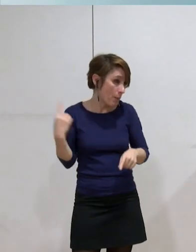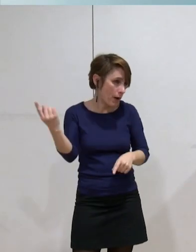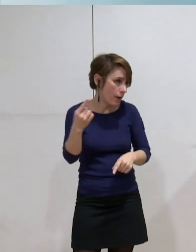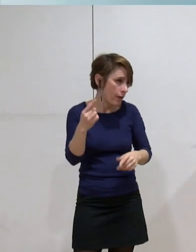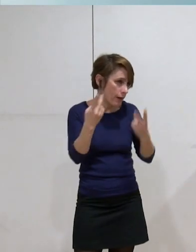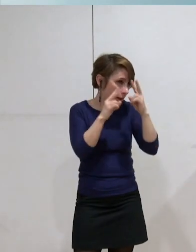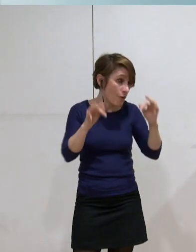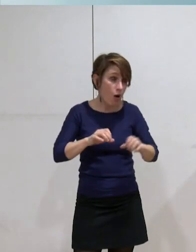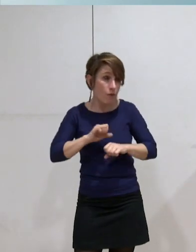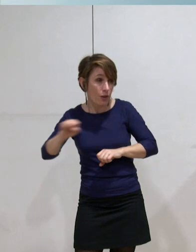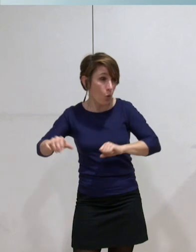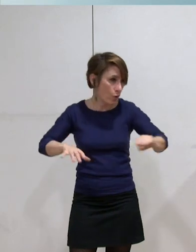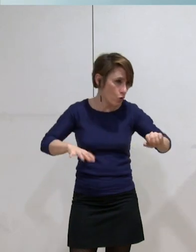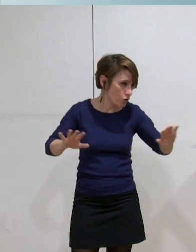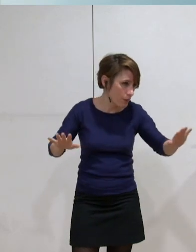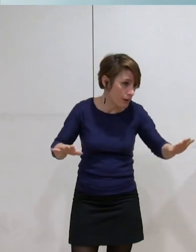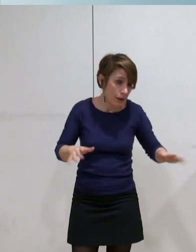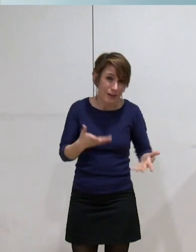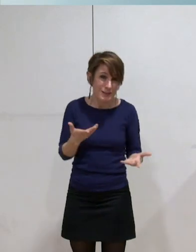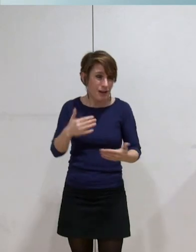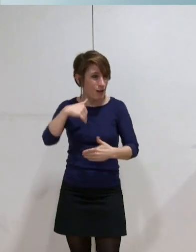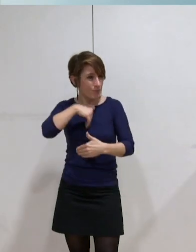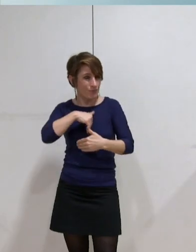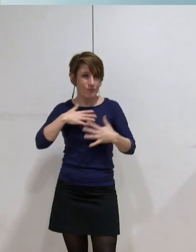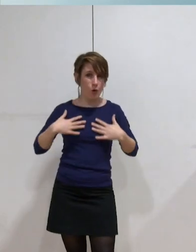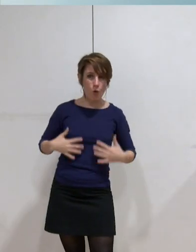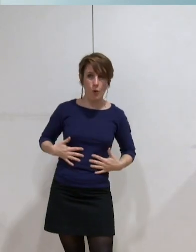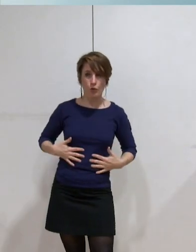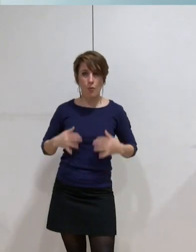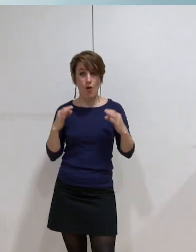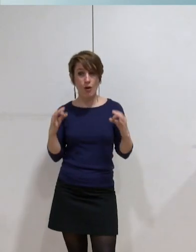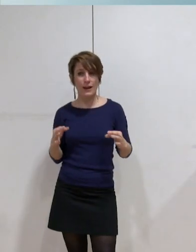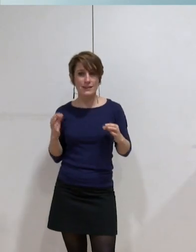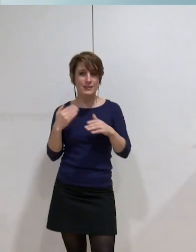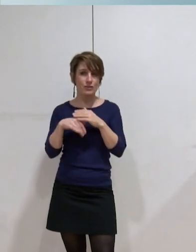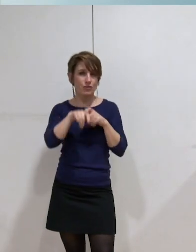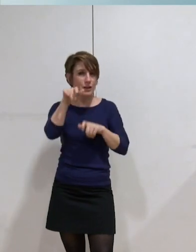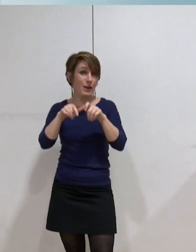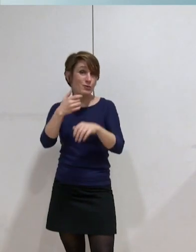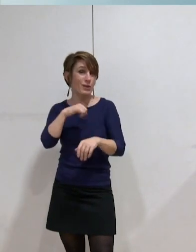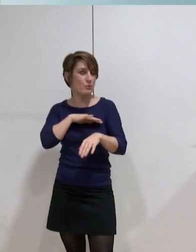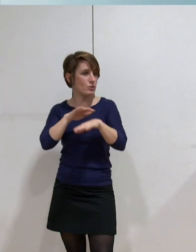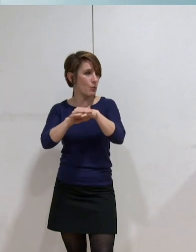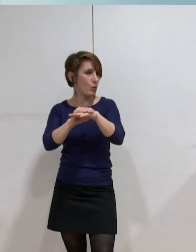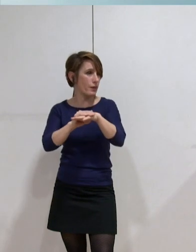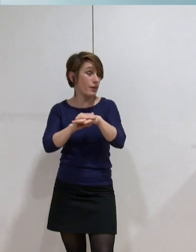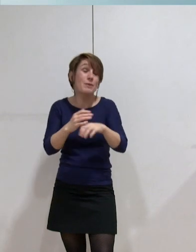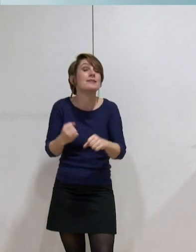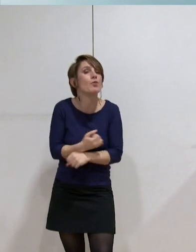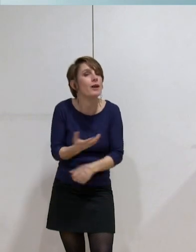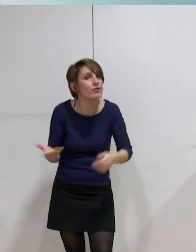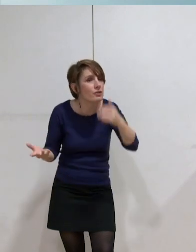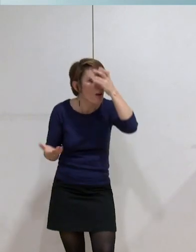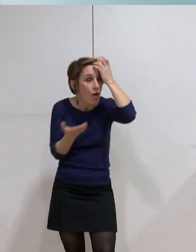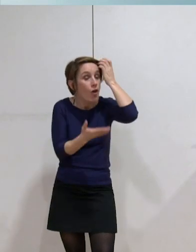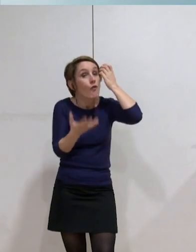de cvage politique c'est un comportement au fond très classique chez les politiques c'est que ça vient c'est dommage pour des gens qui